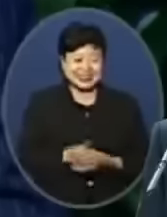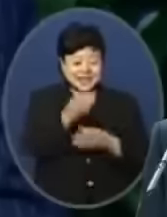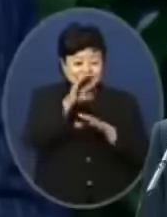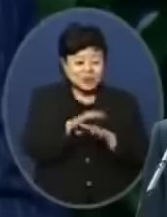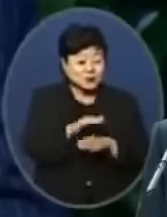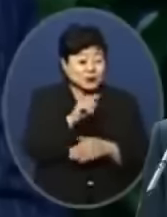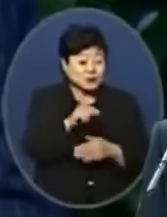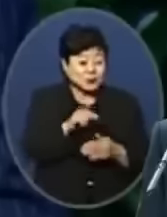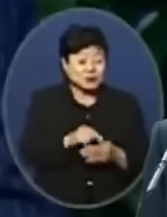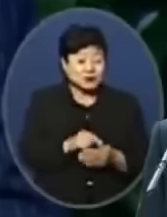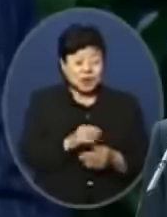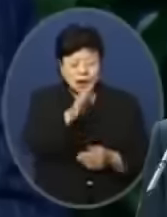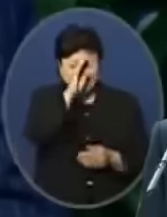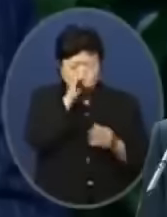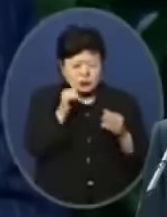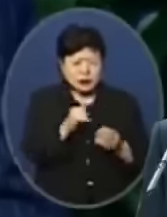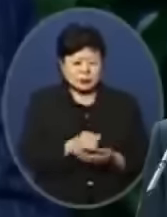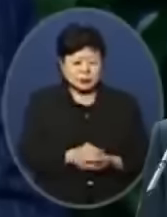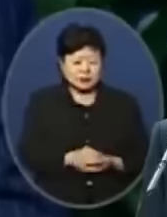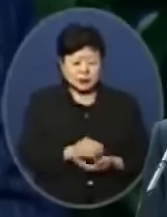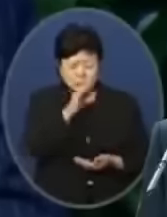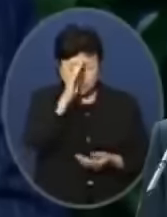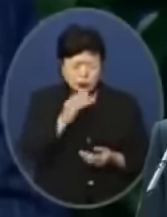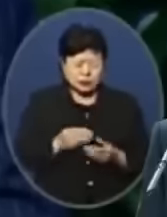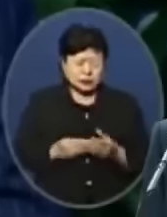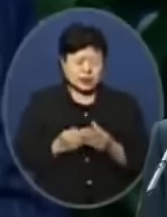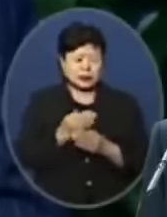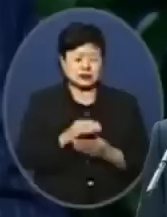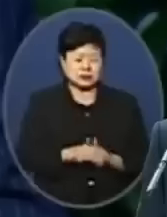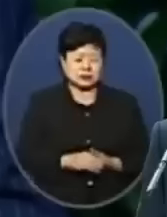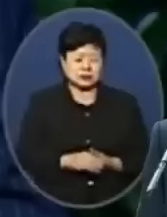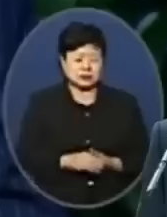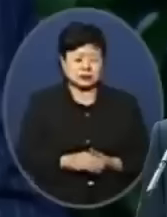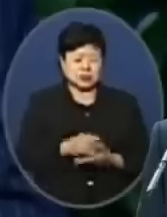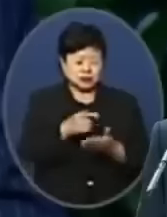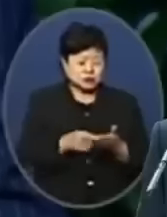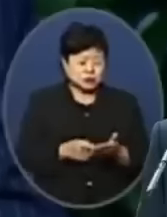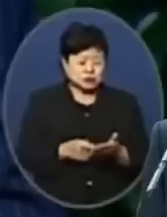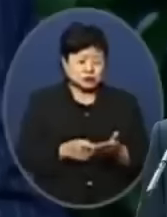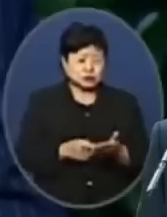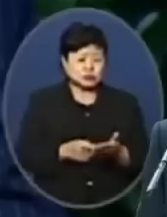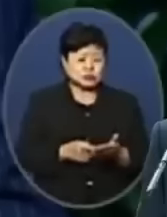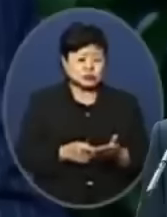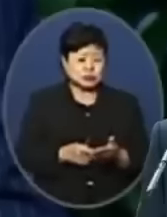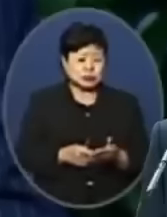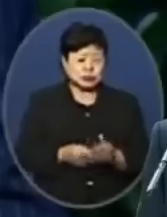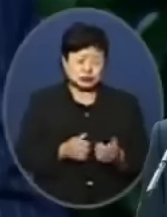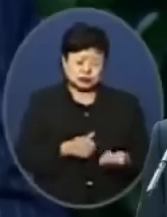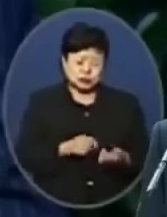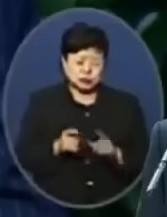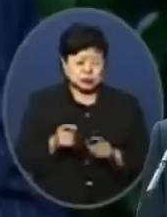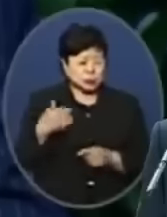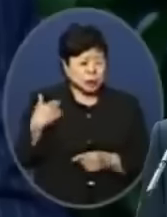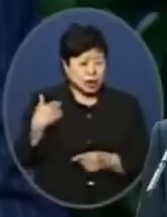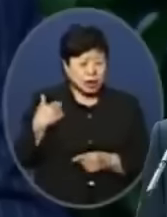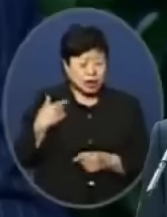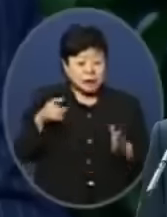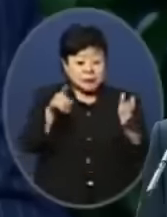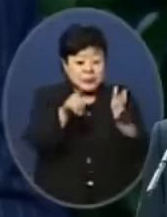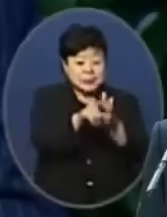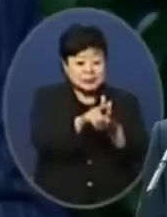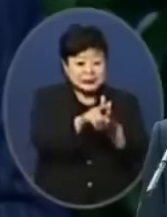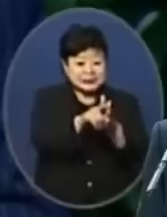성도들 중에 환자들이 불시의 병에 걸려서 수술을 살지 죽을지 모르는데